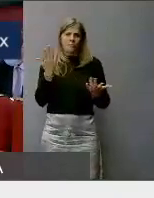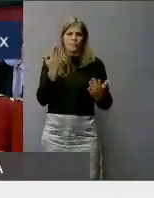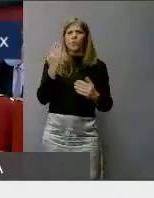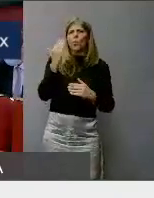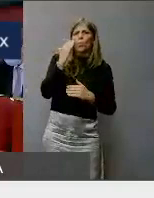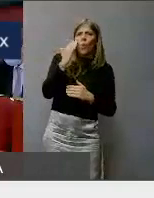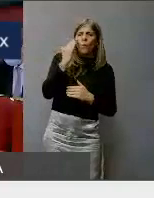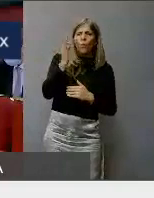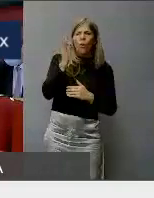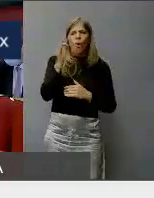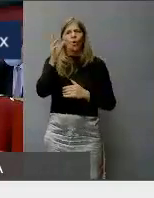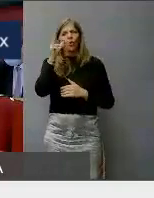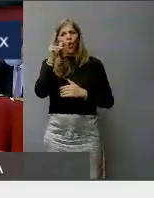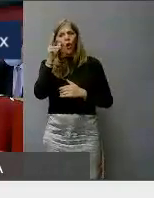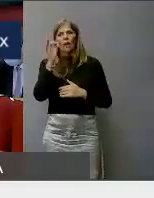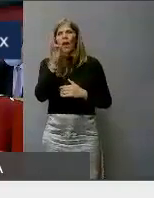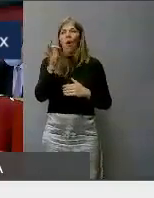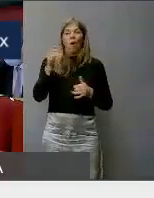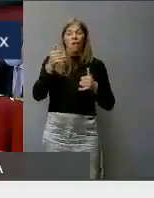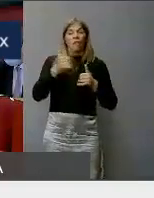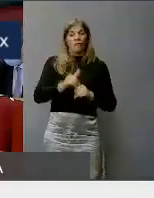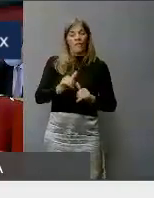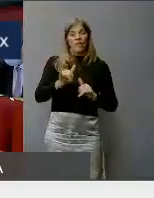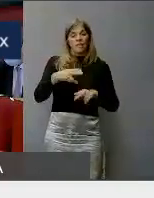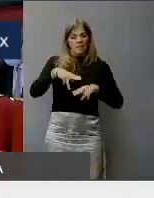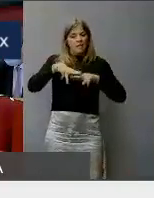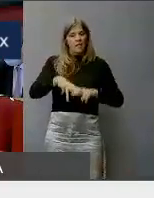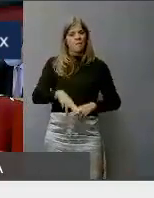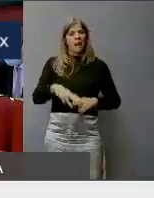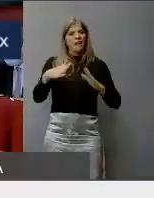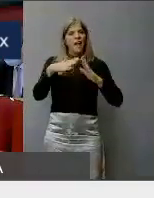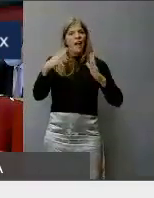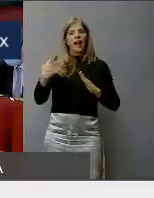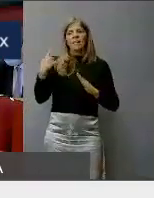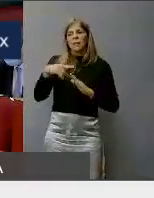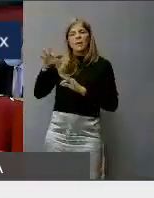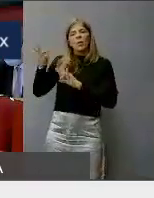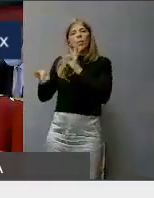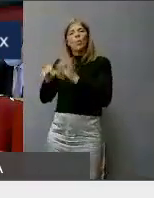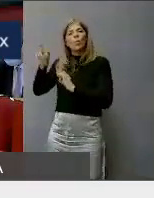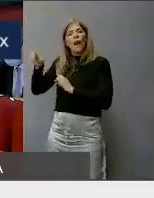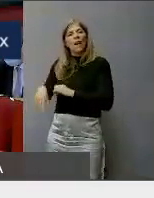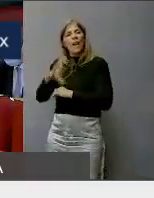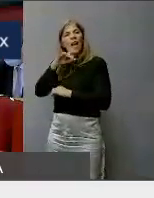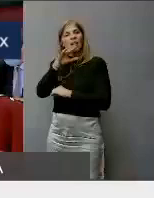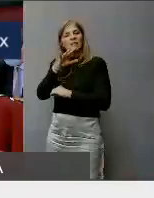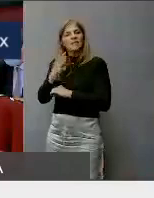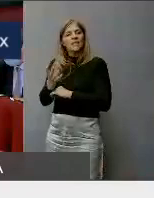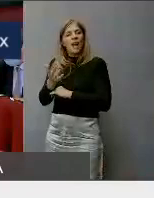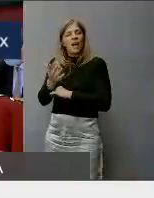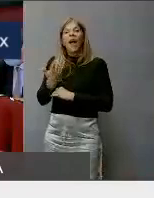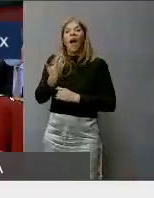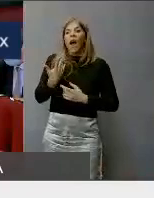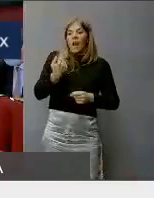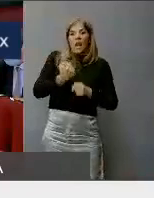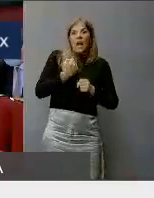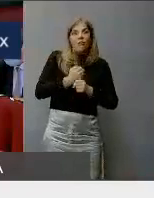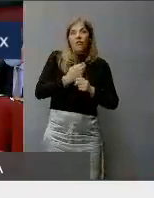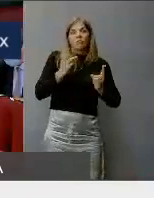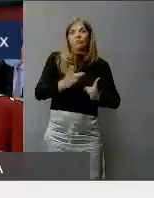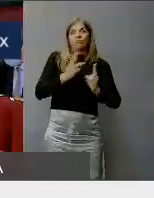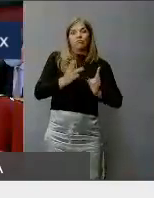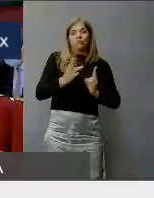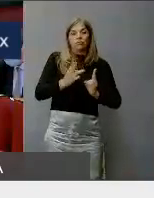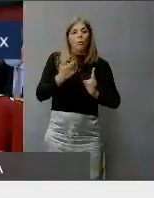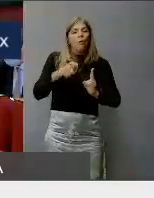e donna figli che rimangono a casa per assistere i propri genitori hanno non magari nemmeno avviata un'attività lavorativa perché non avevano le